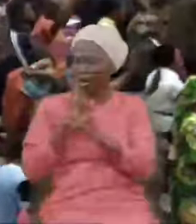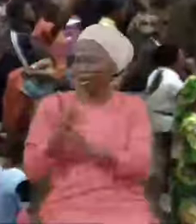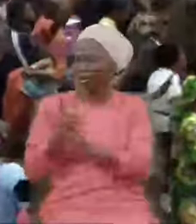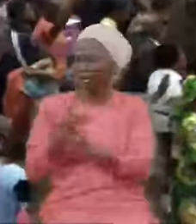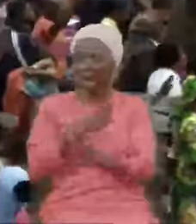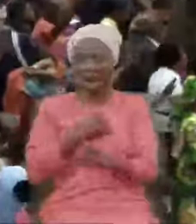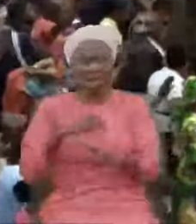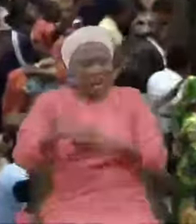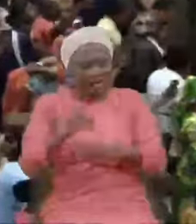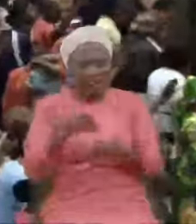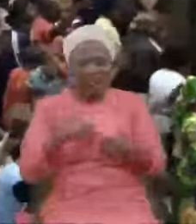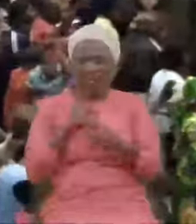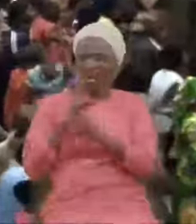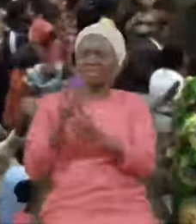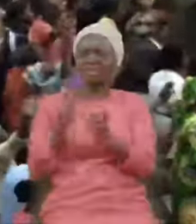Après la réponse là,